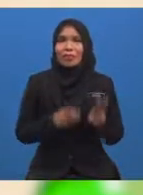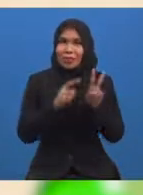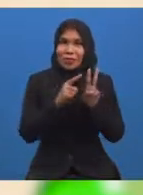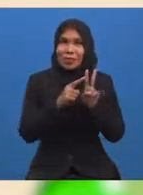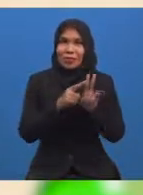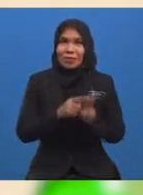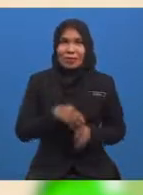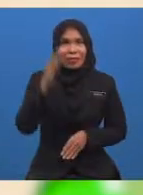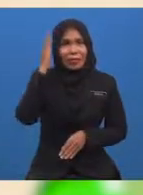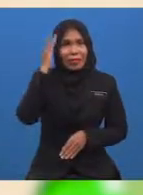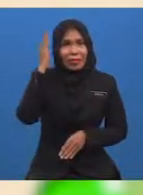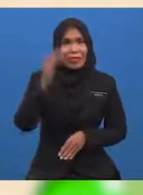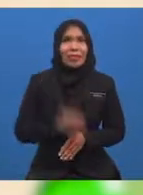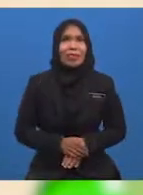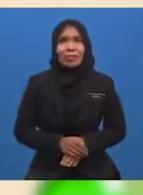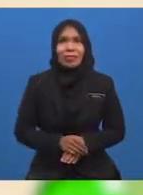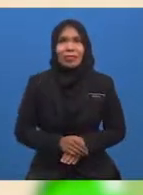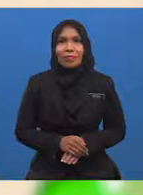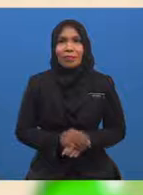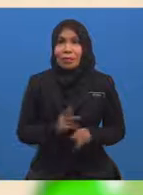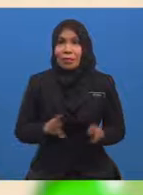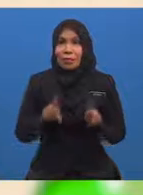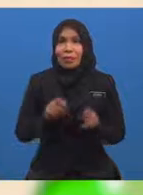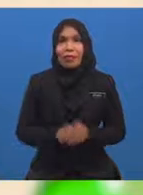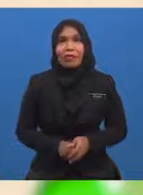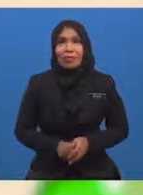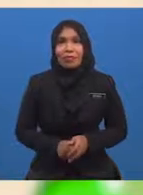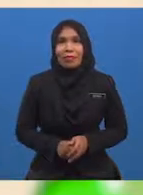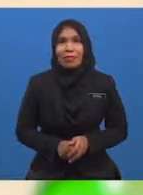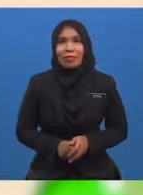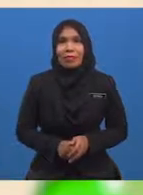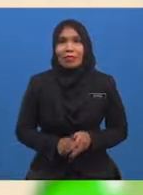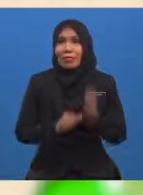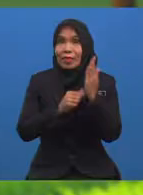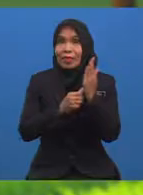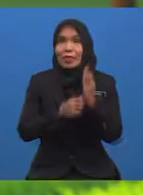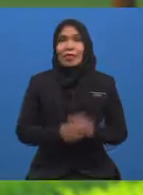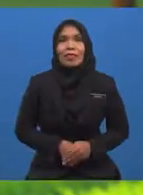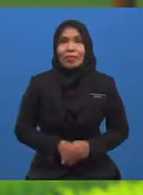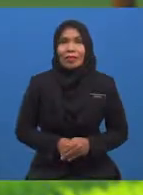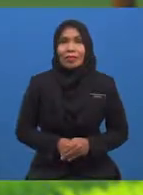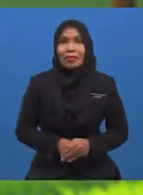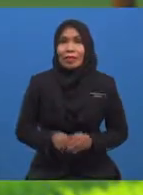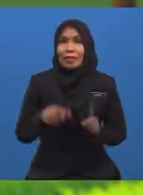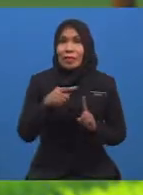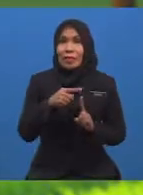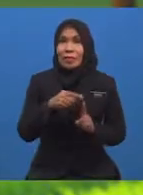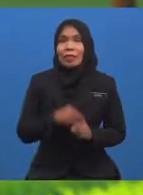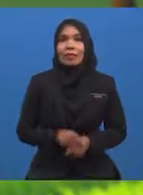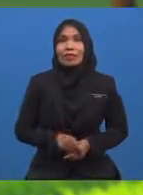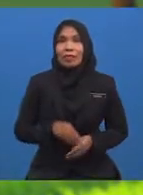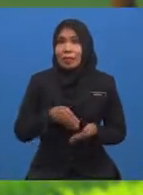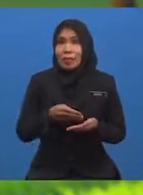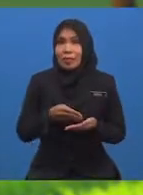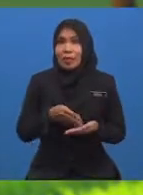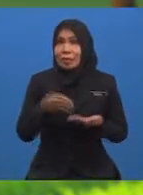mengetahui keperluan asas untuk biji benih bercambah. Bercambah? Apa itu